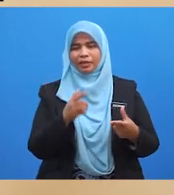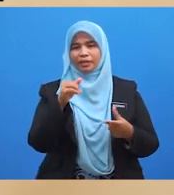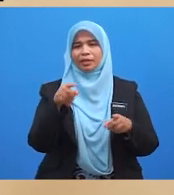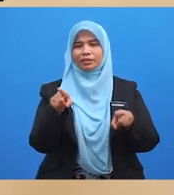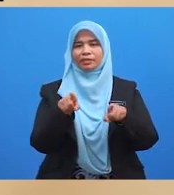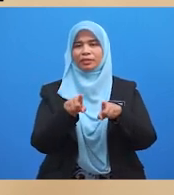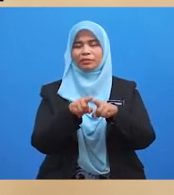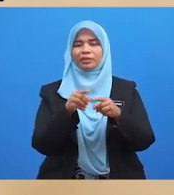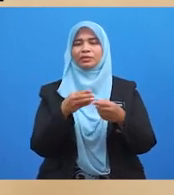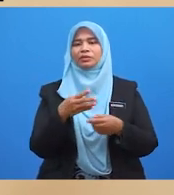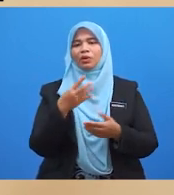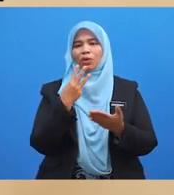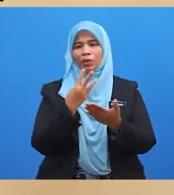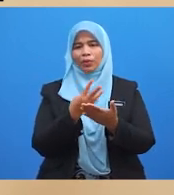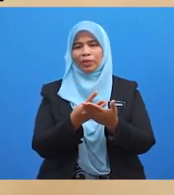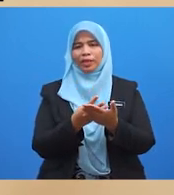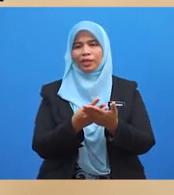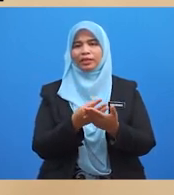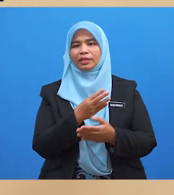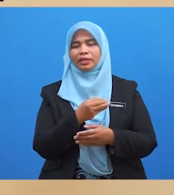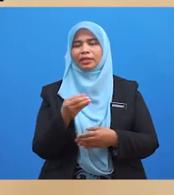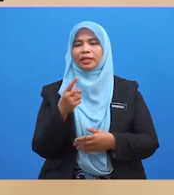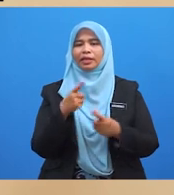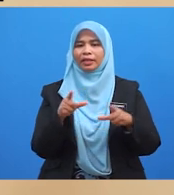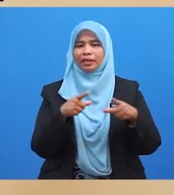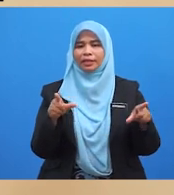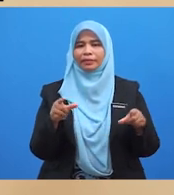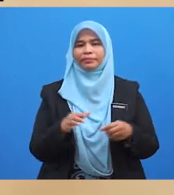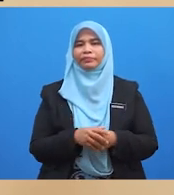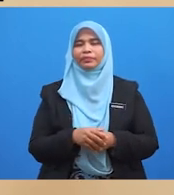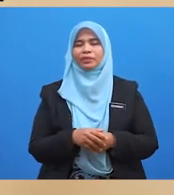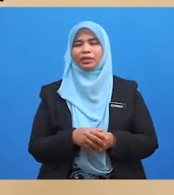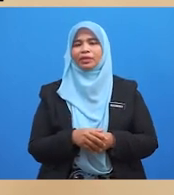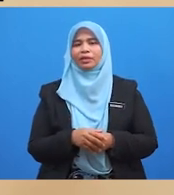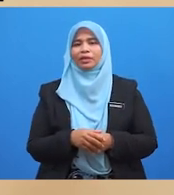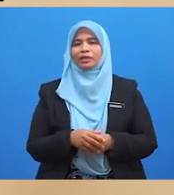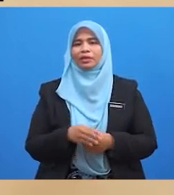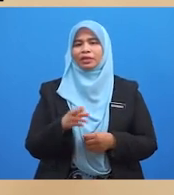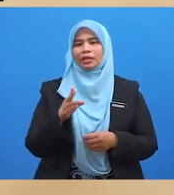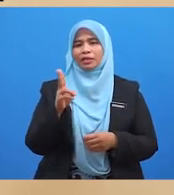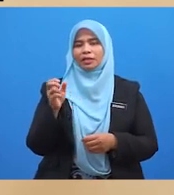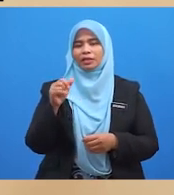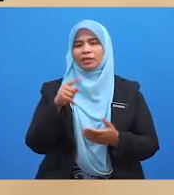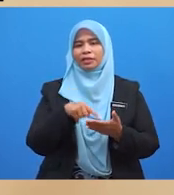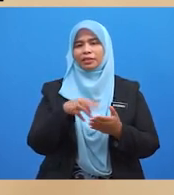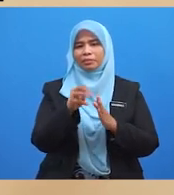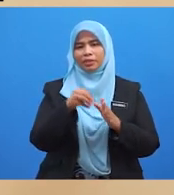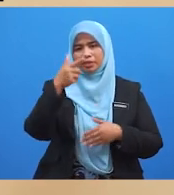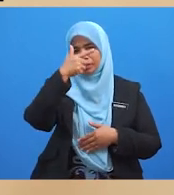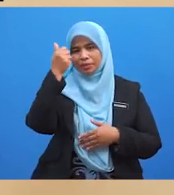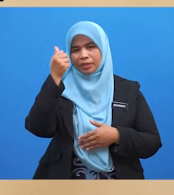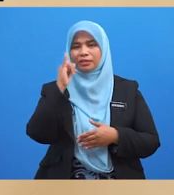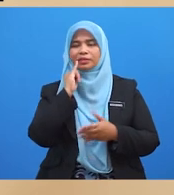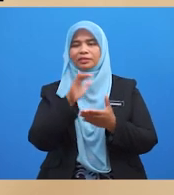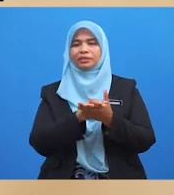segi keuangan dan sebagainya. Huraian lengkap, hal ini menyebabkan isteri-isteri